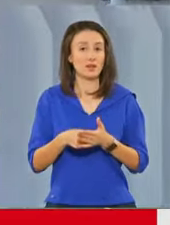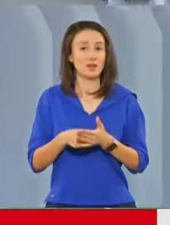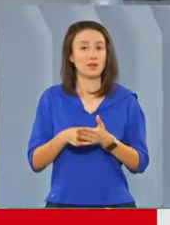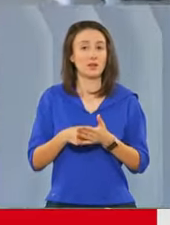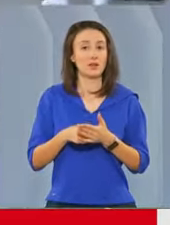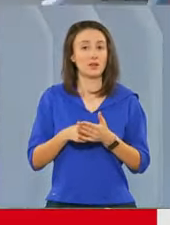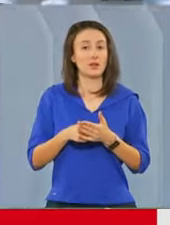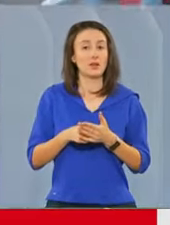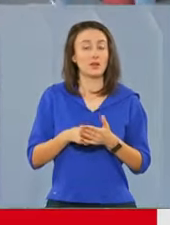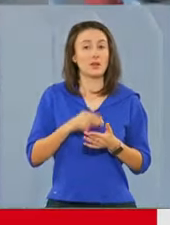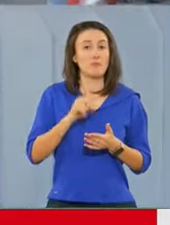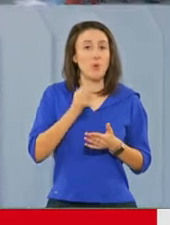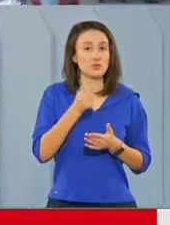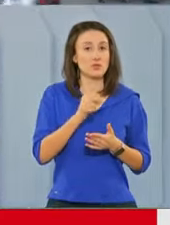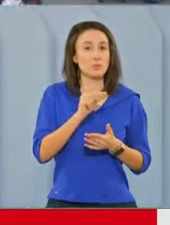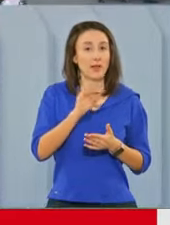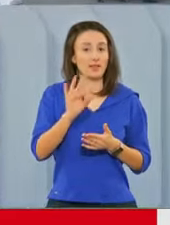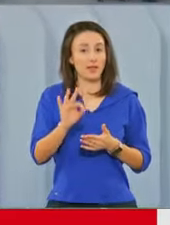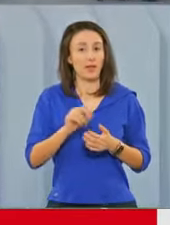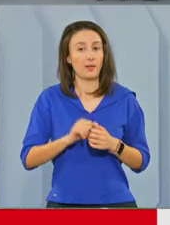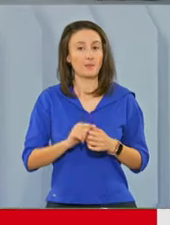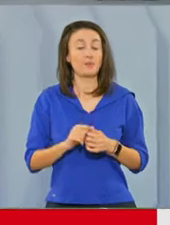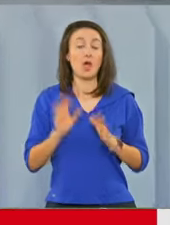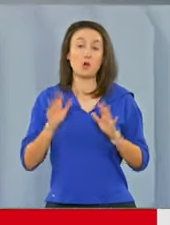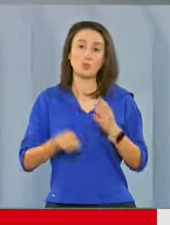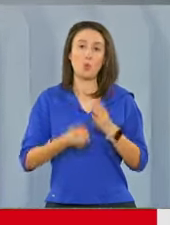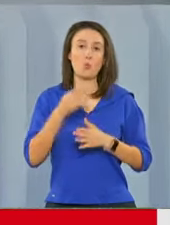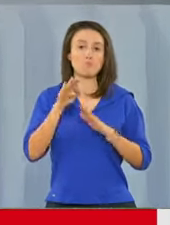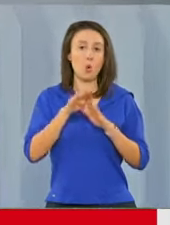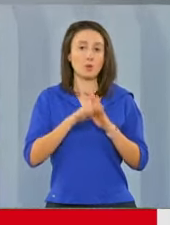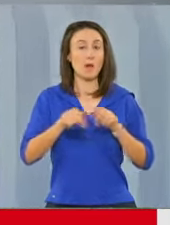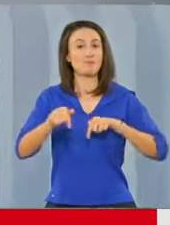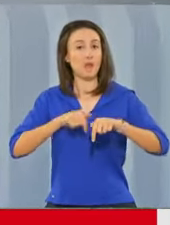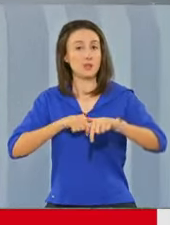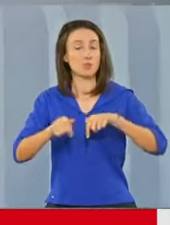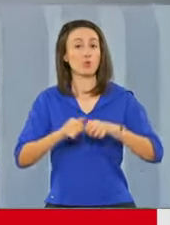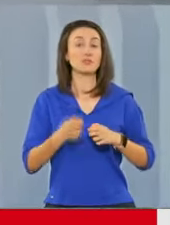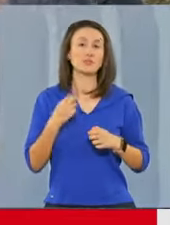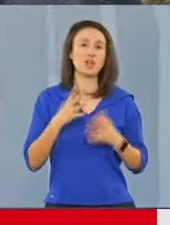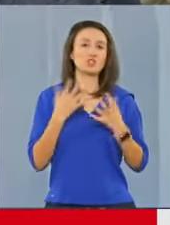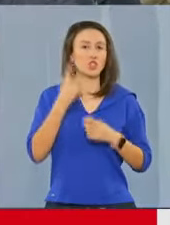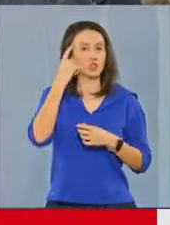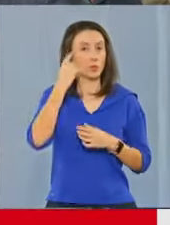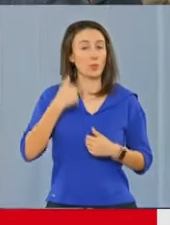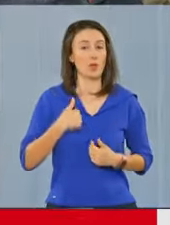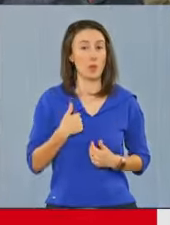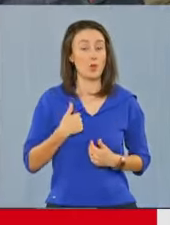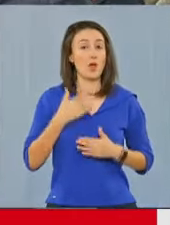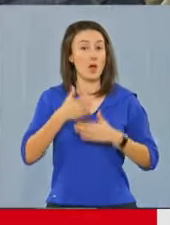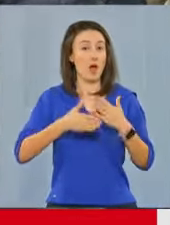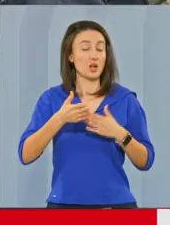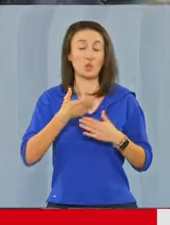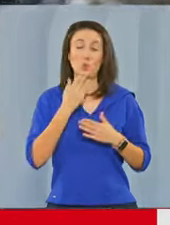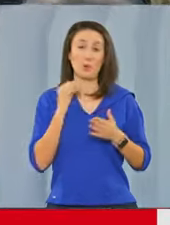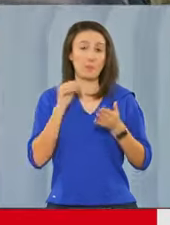poste, PT, pentru că acum avem un nou program de transport, dar din ce știu, gara de nord nu